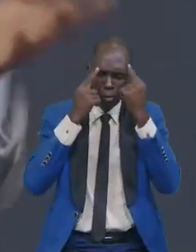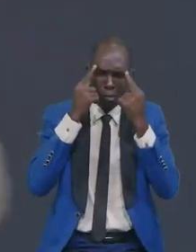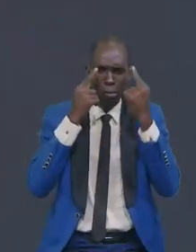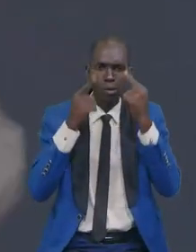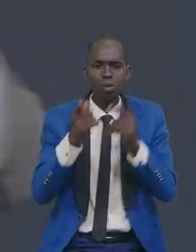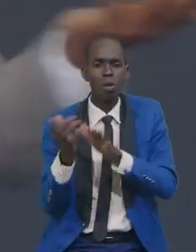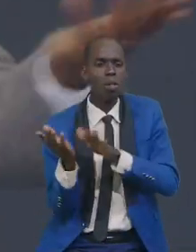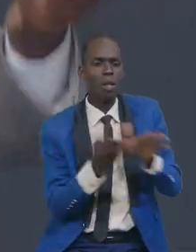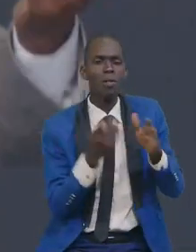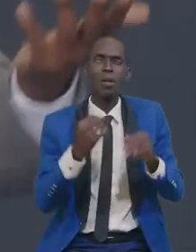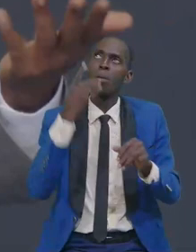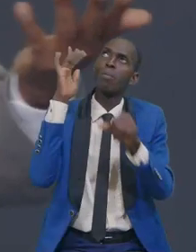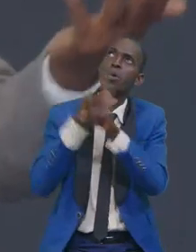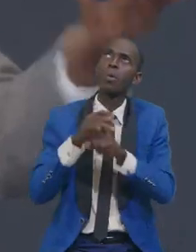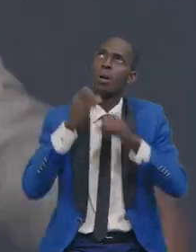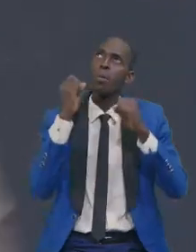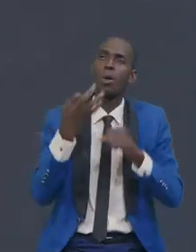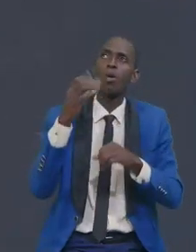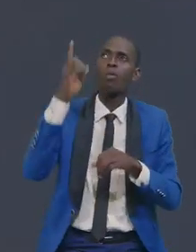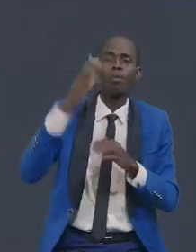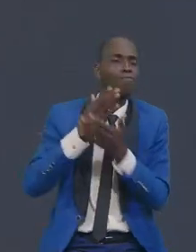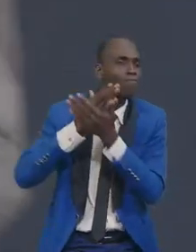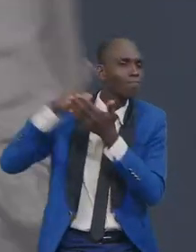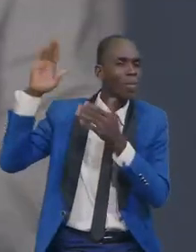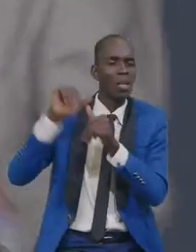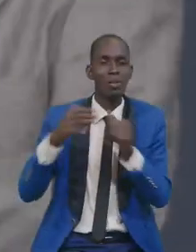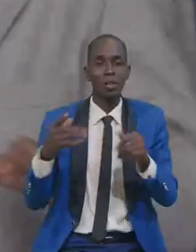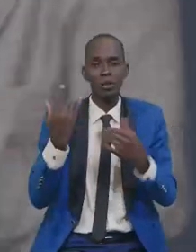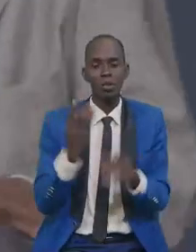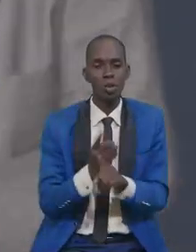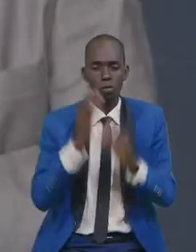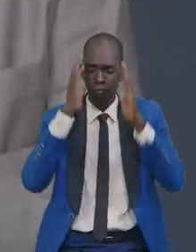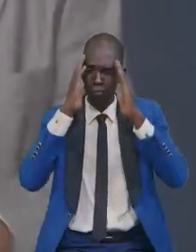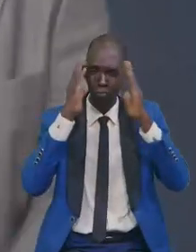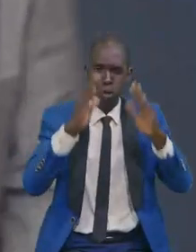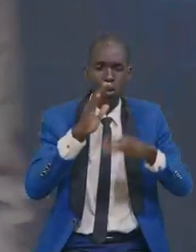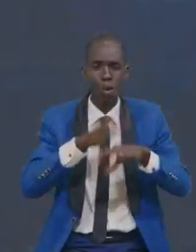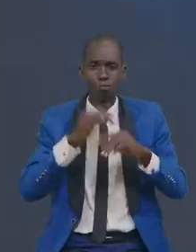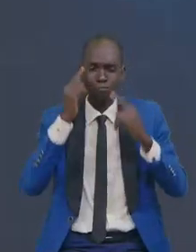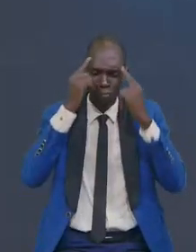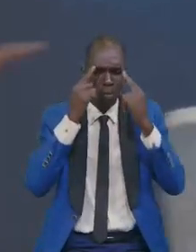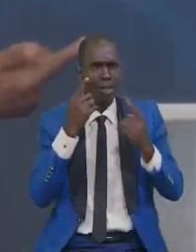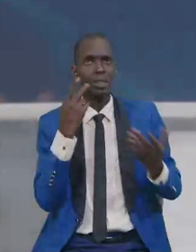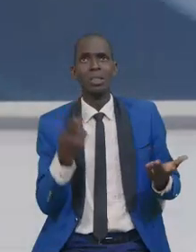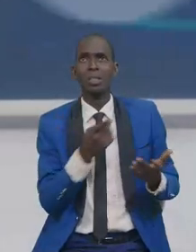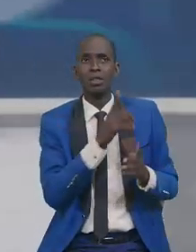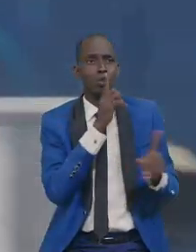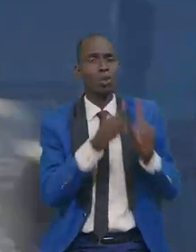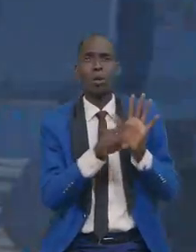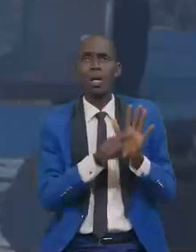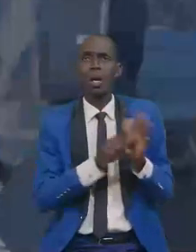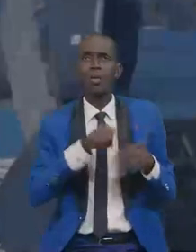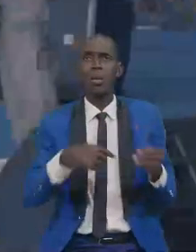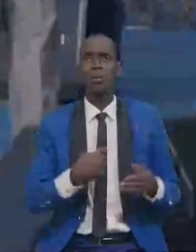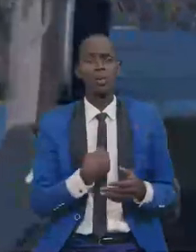des pensées. Tu oublies les promesses de Dieu, la puissance de Dieu. Tu oublies tout ce que Dieu te donne. Ce à quoi tu peux penser, ah, regarde